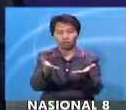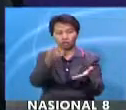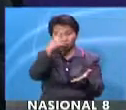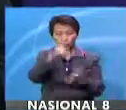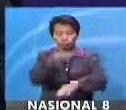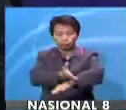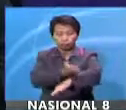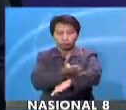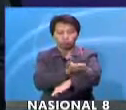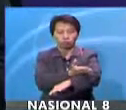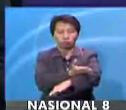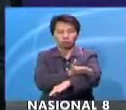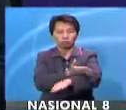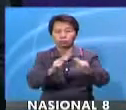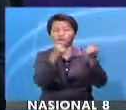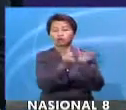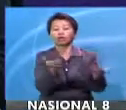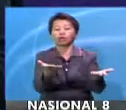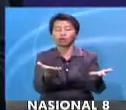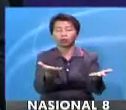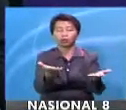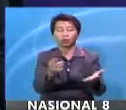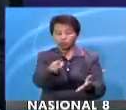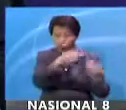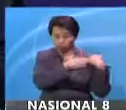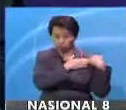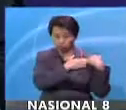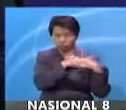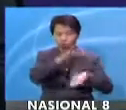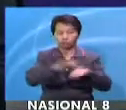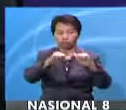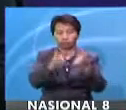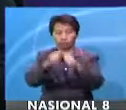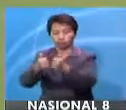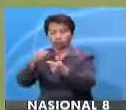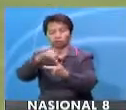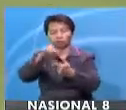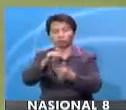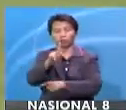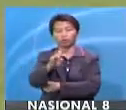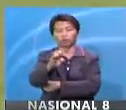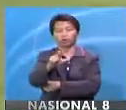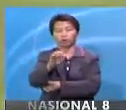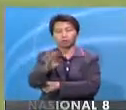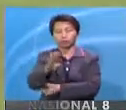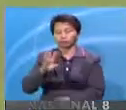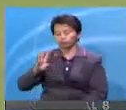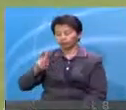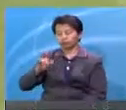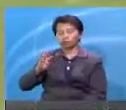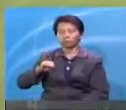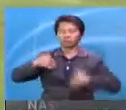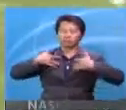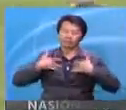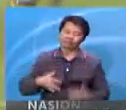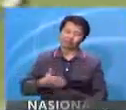to improve the team that awak bertanggungjawab atas persatuan-persatuan atau klub? Tunku Ismail turut kecewa dengan kedudukan